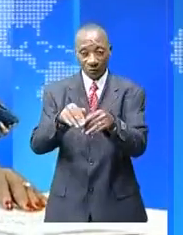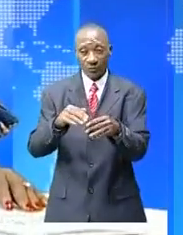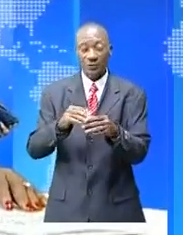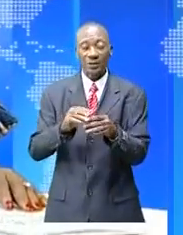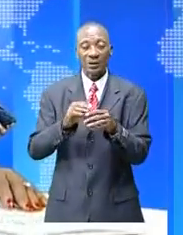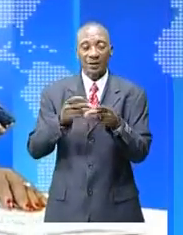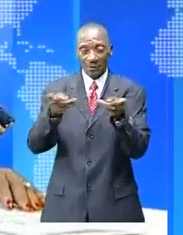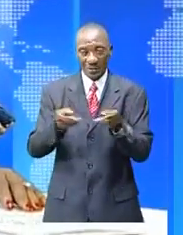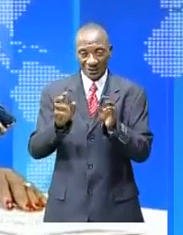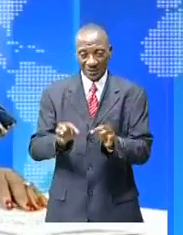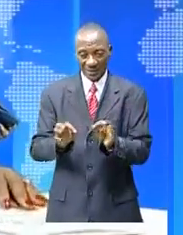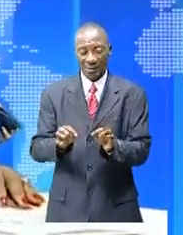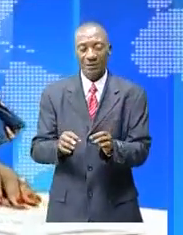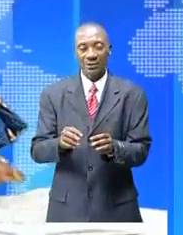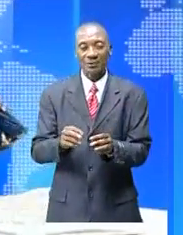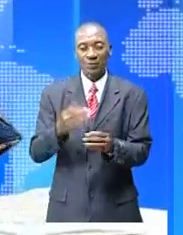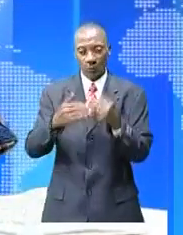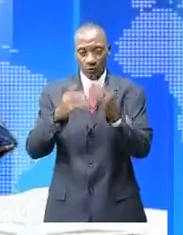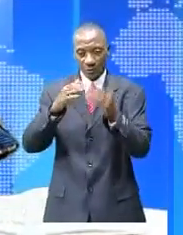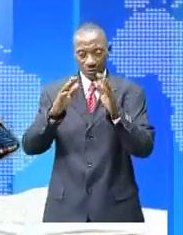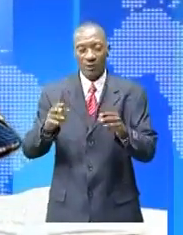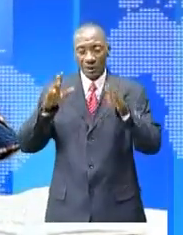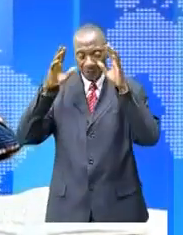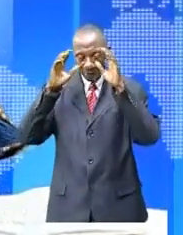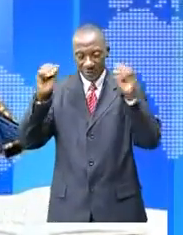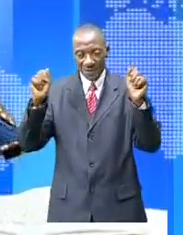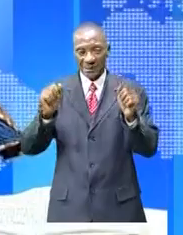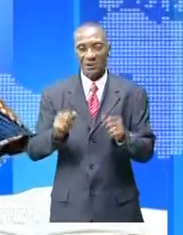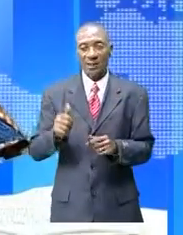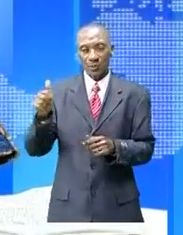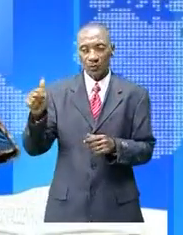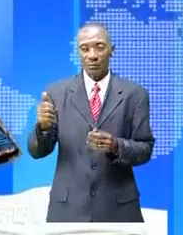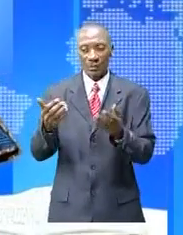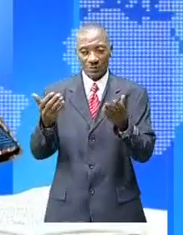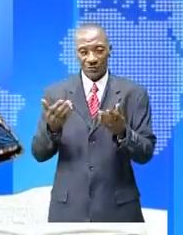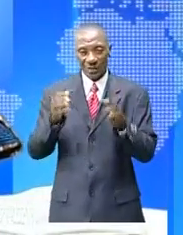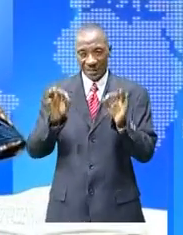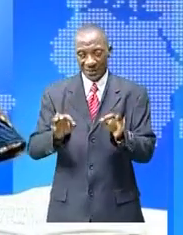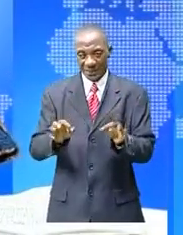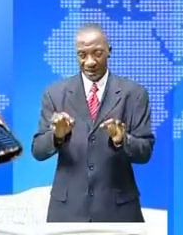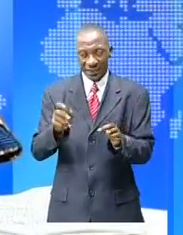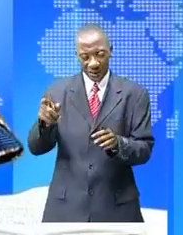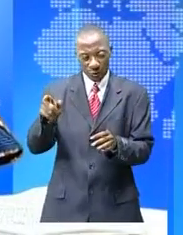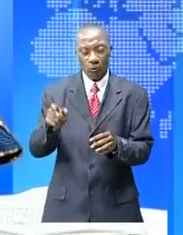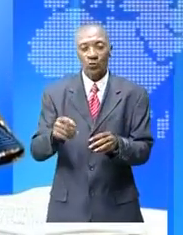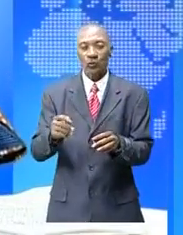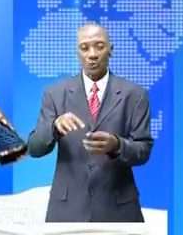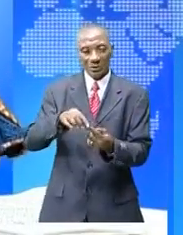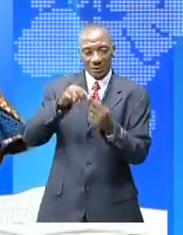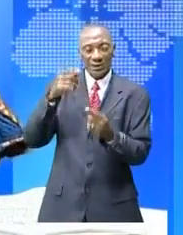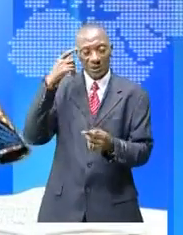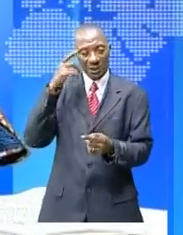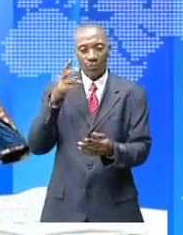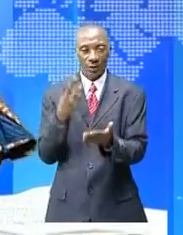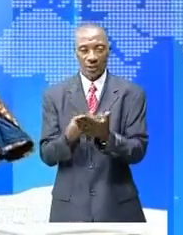à l'implication du président de la République qui a ordonné le rétablissement de ces terrains de l'Ancelé dans ses limites initiales. Ainsi,